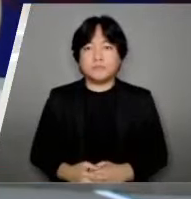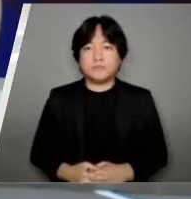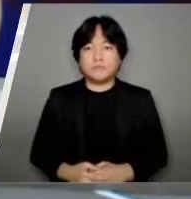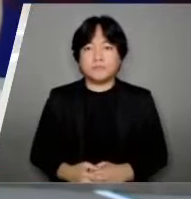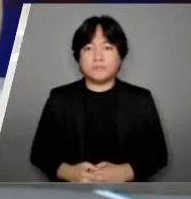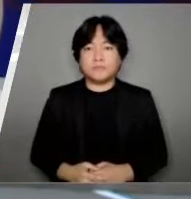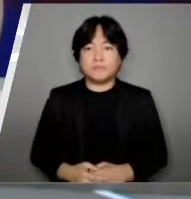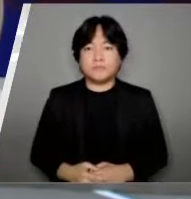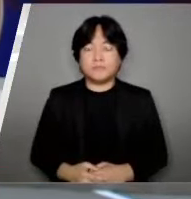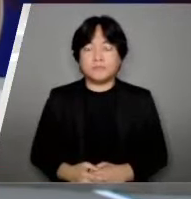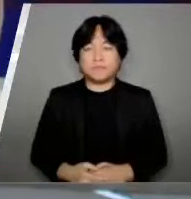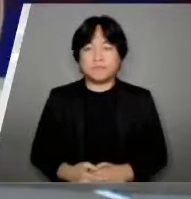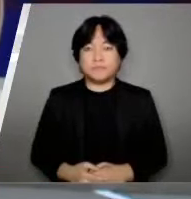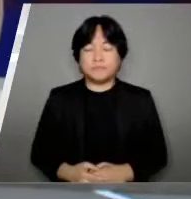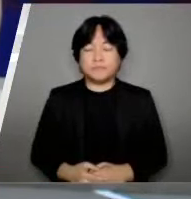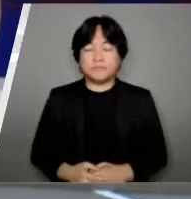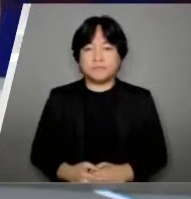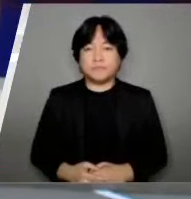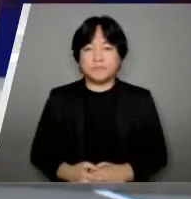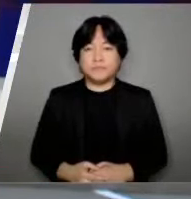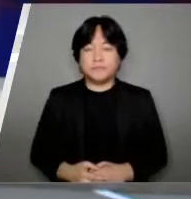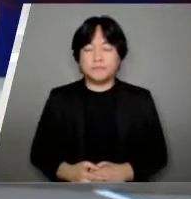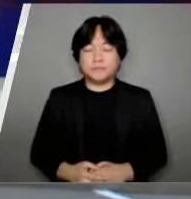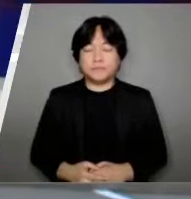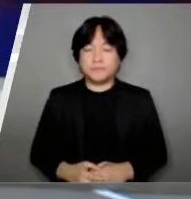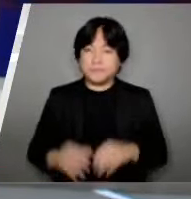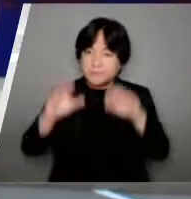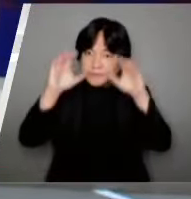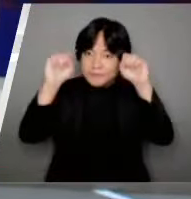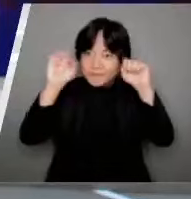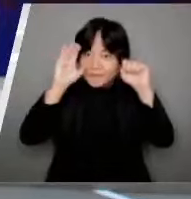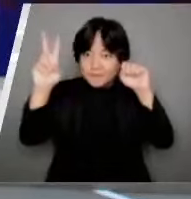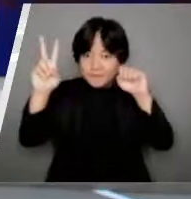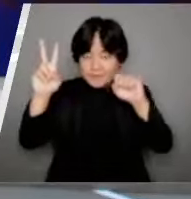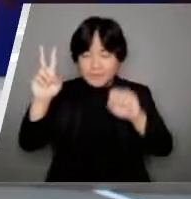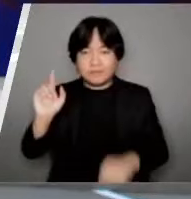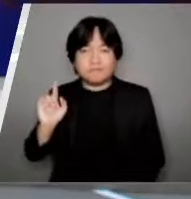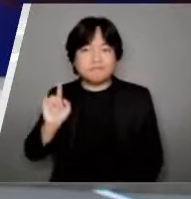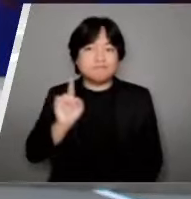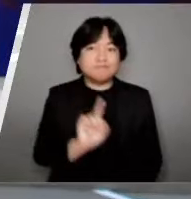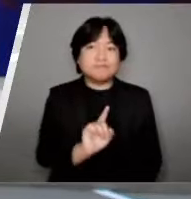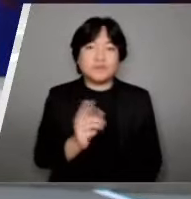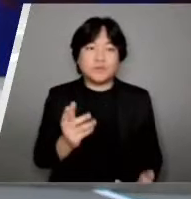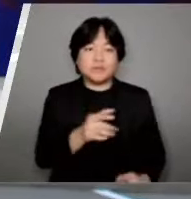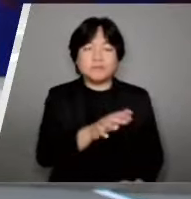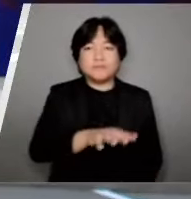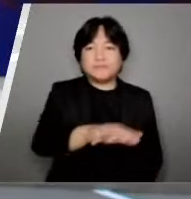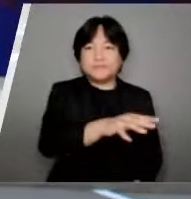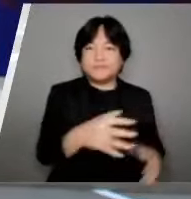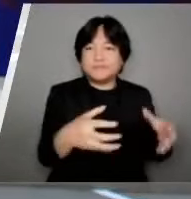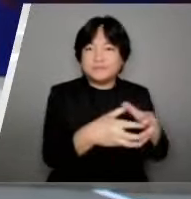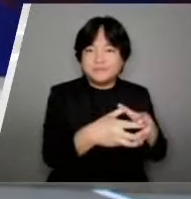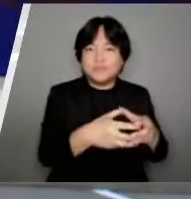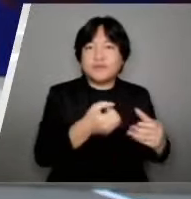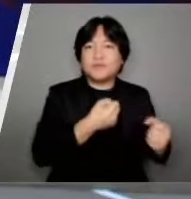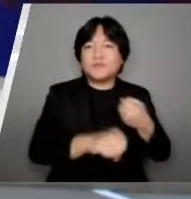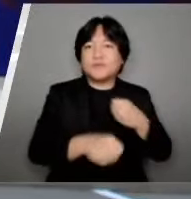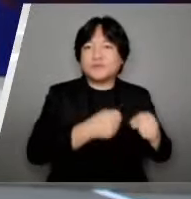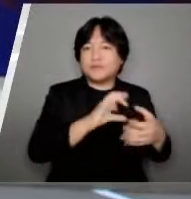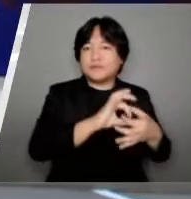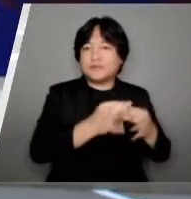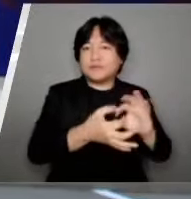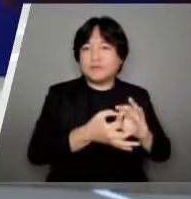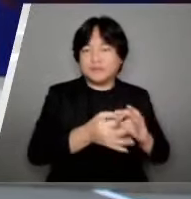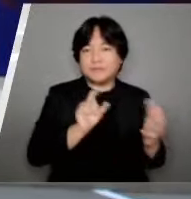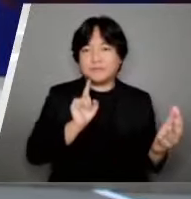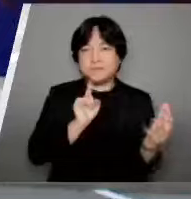Personal na sinalubong ni Pangulong Bongbong Marcos ang mga atletang Pilipino sa kanilang pagdating sa palasyo. Ang mga Pinoy Olympian isa-isang